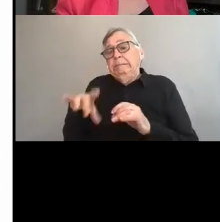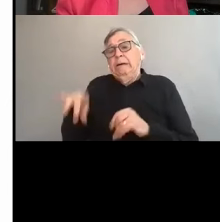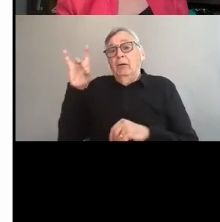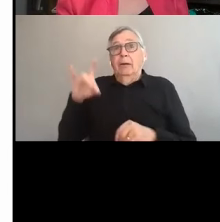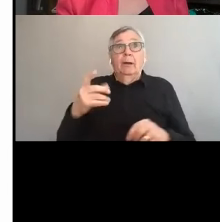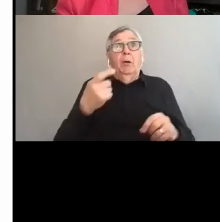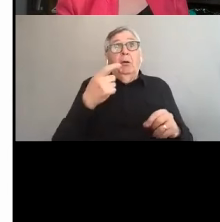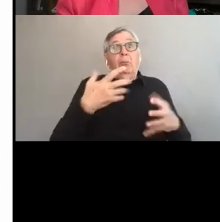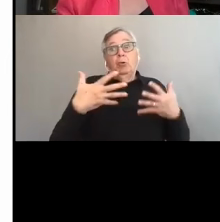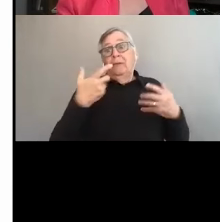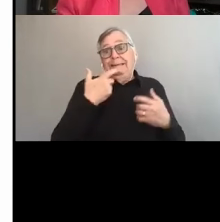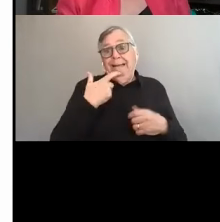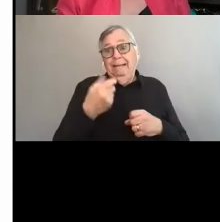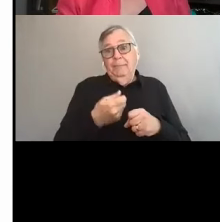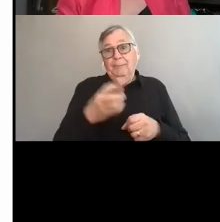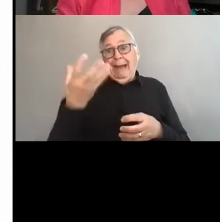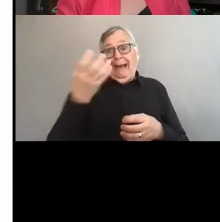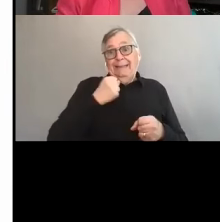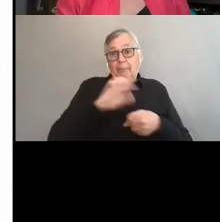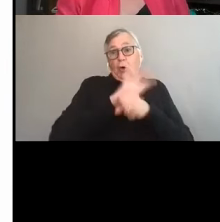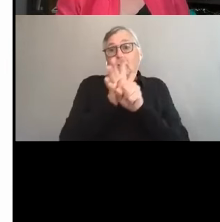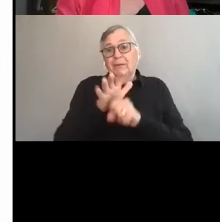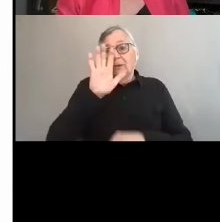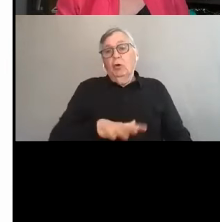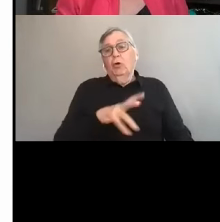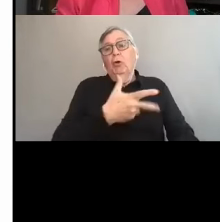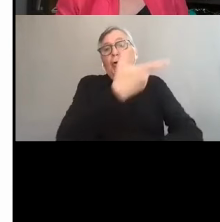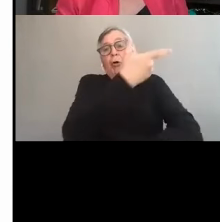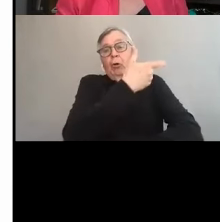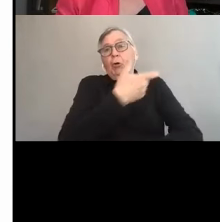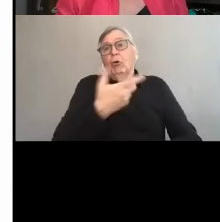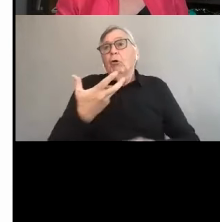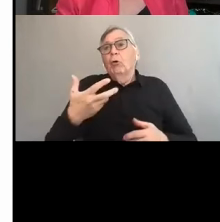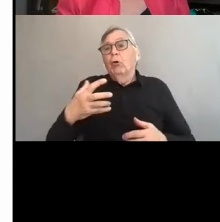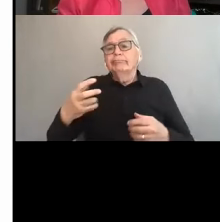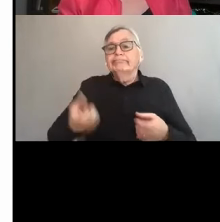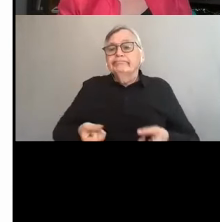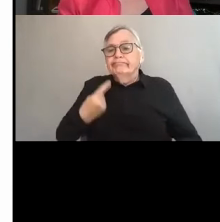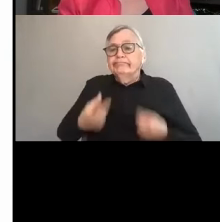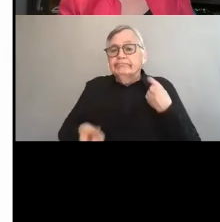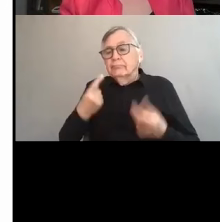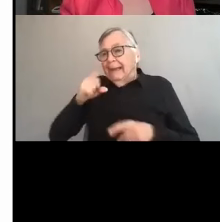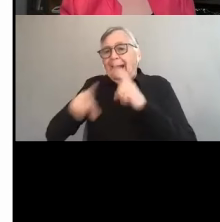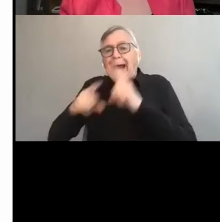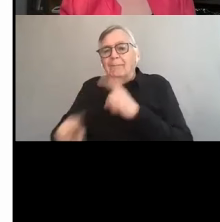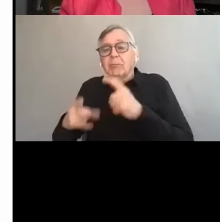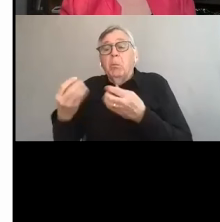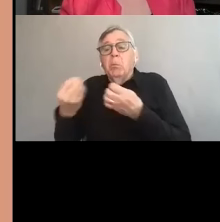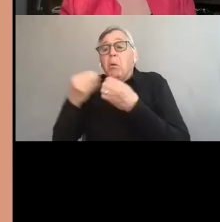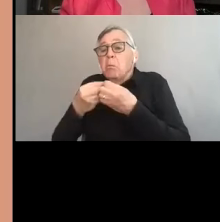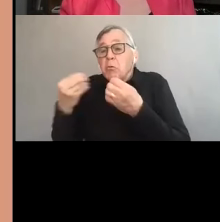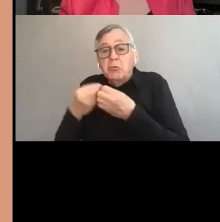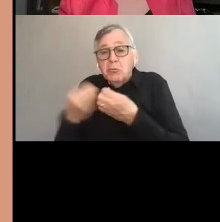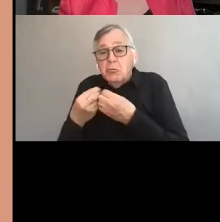est plus important qu'un risque potentiel théorique d'effets secondaires graves dus à un